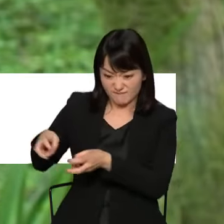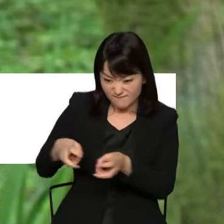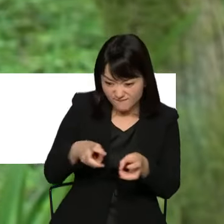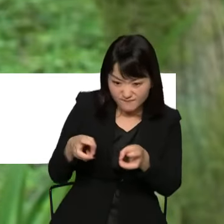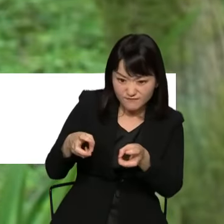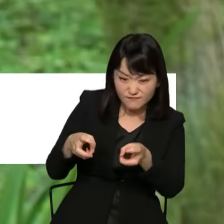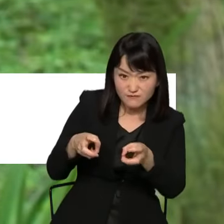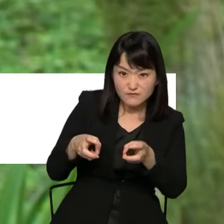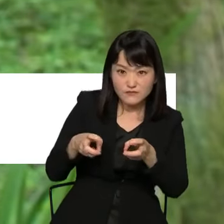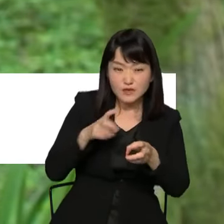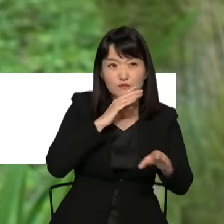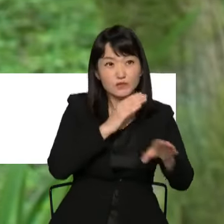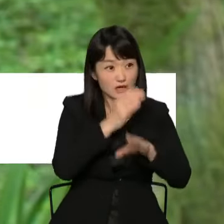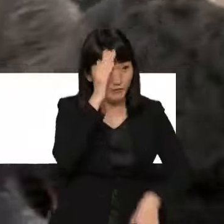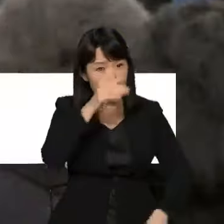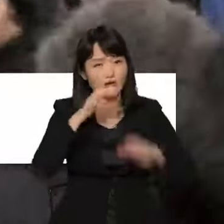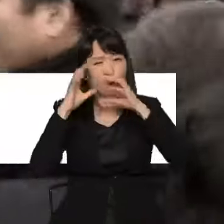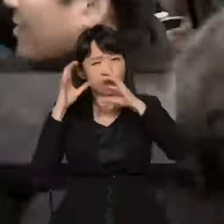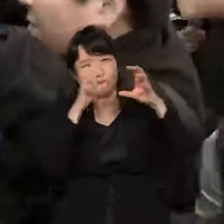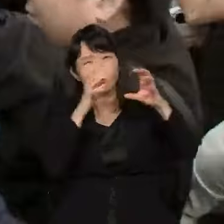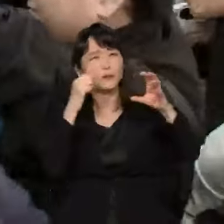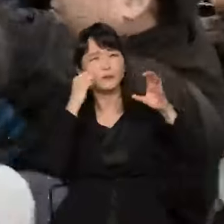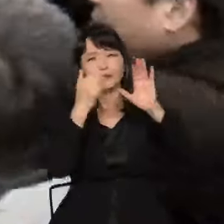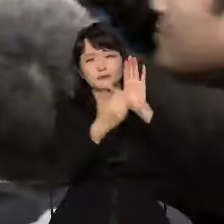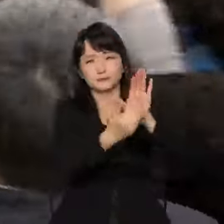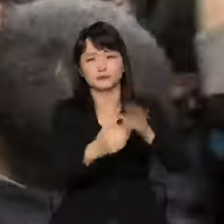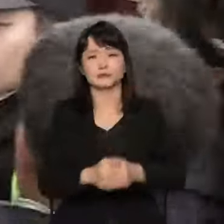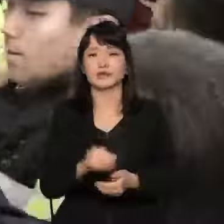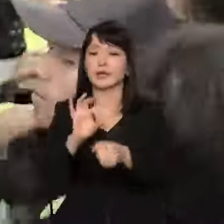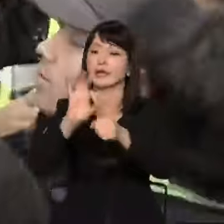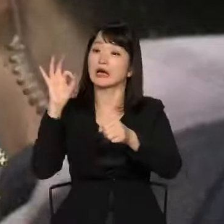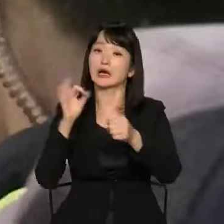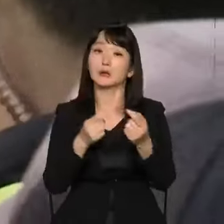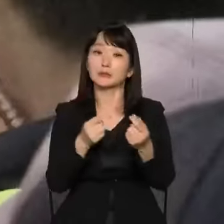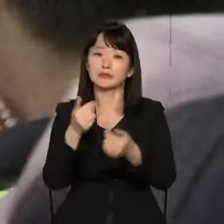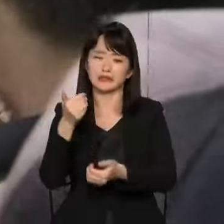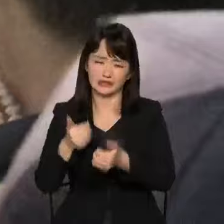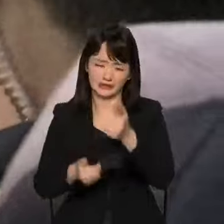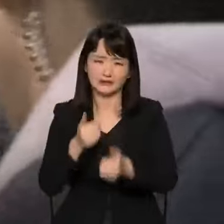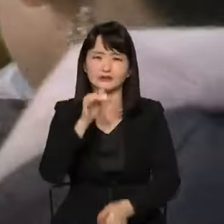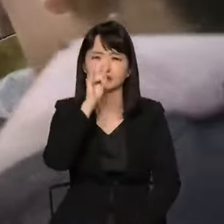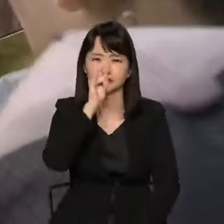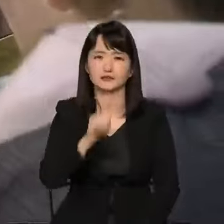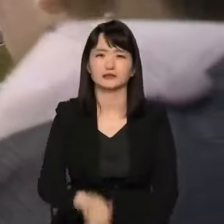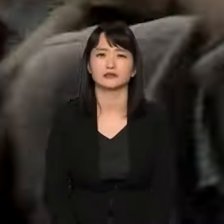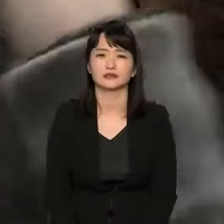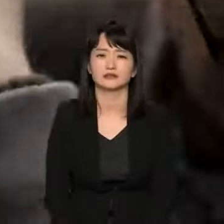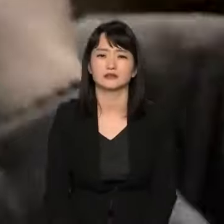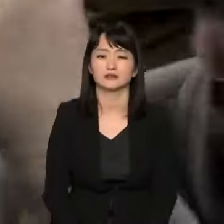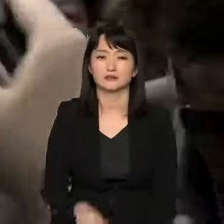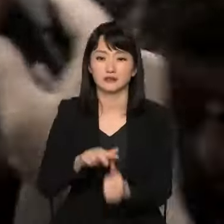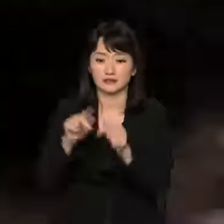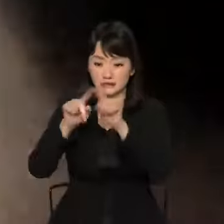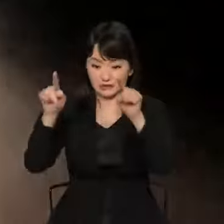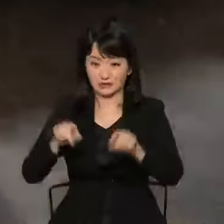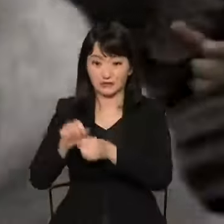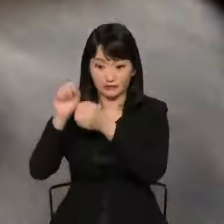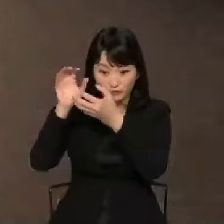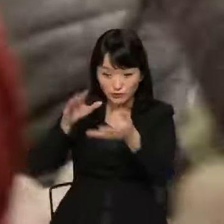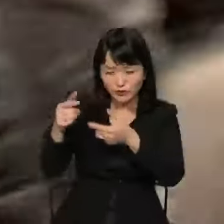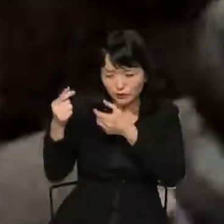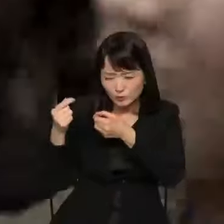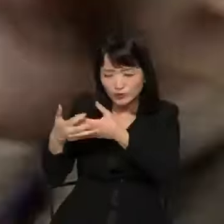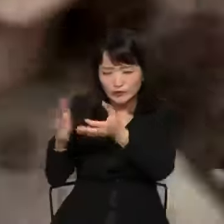못 버리게 저지를 하려고. 10년 전에도 비슷한 갈등이 있었습니다. 전단을 뿌리려는